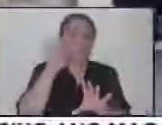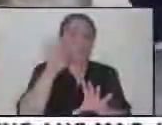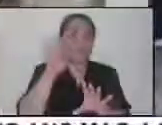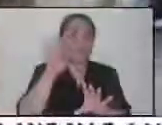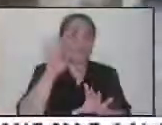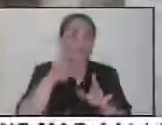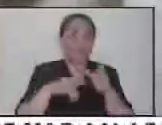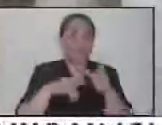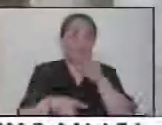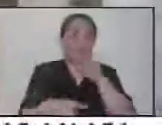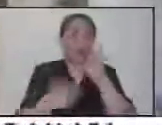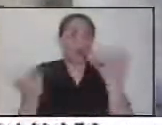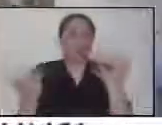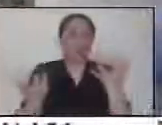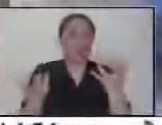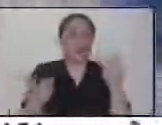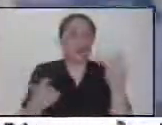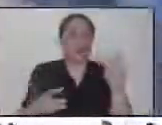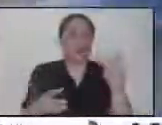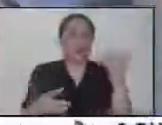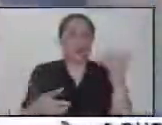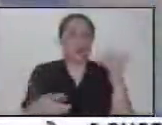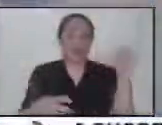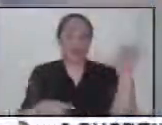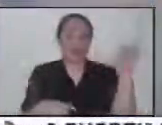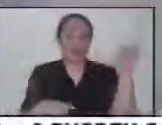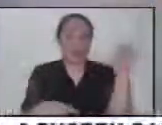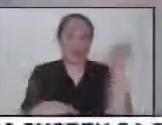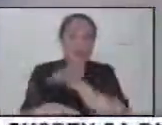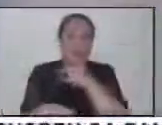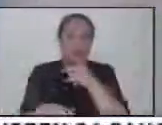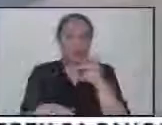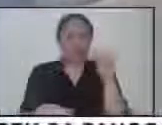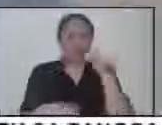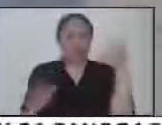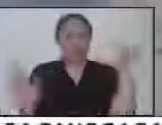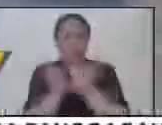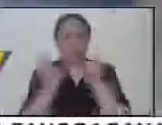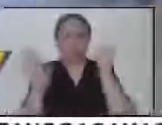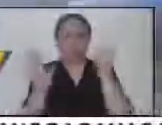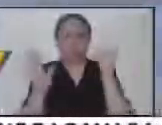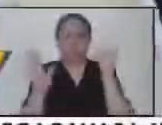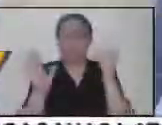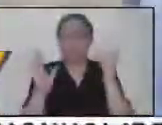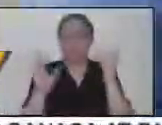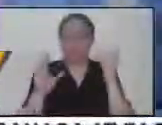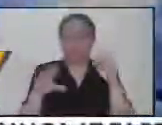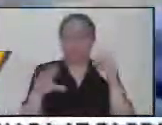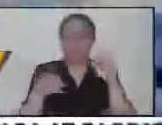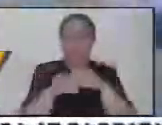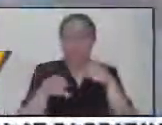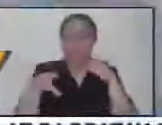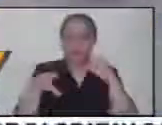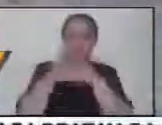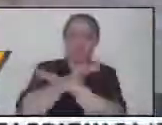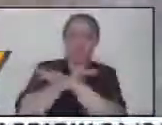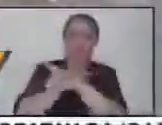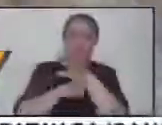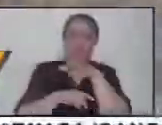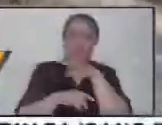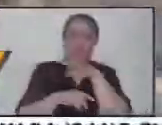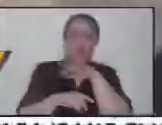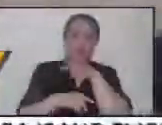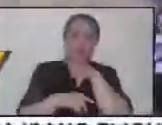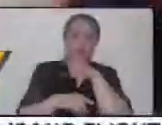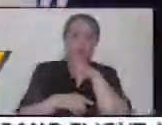malaking perwisyo ito sa ginagawang rehabilitasyon ng Manila Bay. Kaya naman, nagbabala si DNR Secretary Roy Simatu sa mga